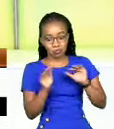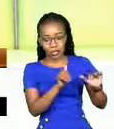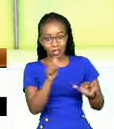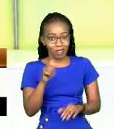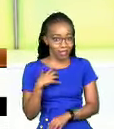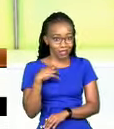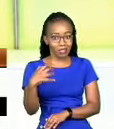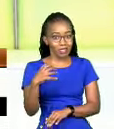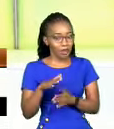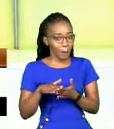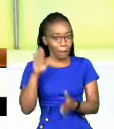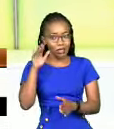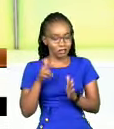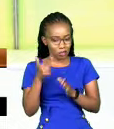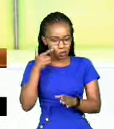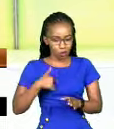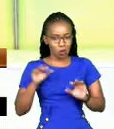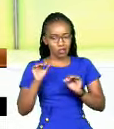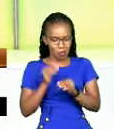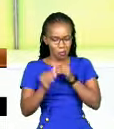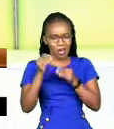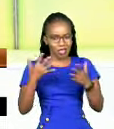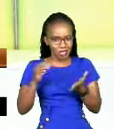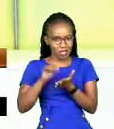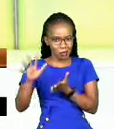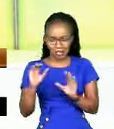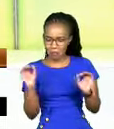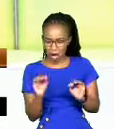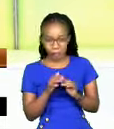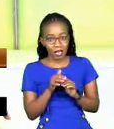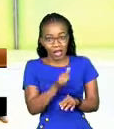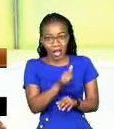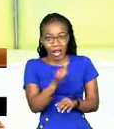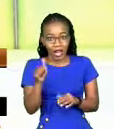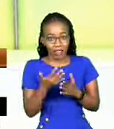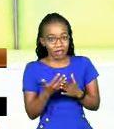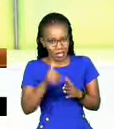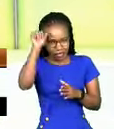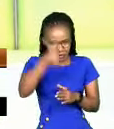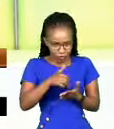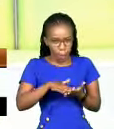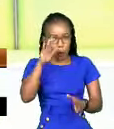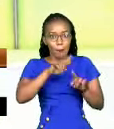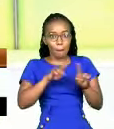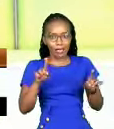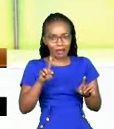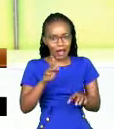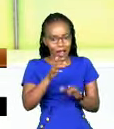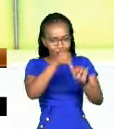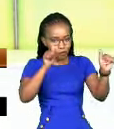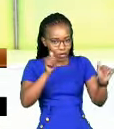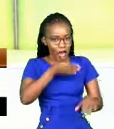matajiri kupindukia ila wapende kujionyesha kwa kununua bidhaa za bei ghali mno. Wengine ni libabi na werevu ajabu ila ukwepo kuyajibu